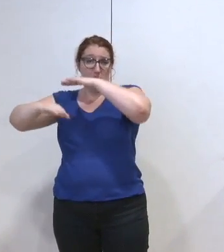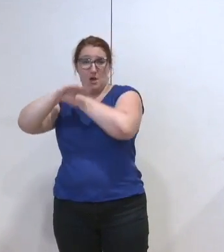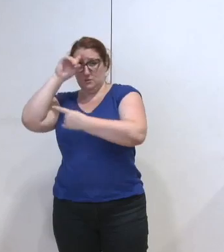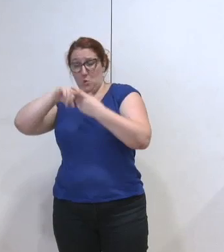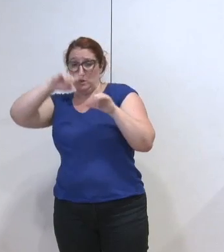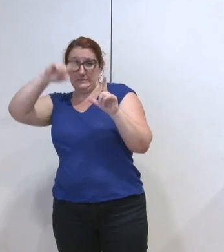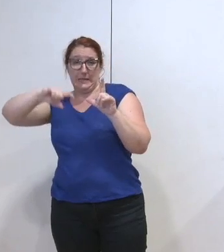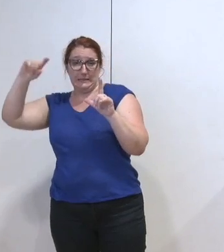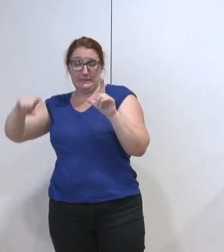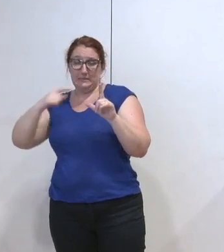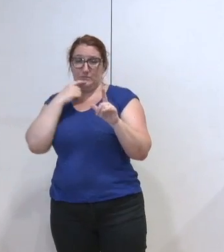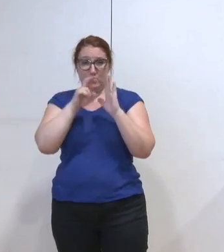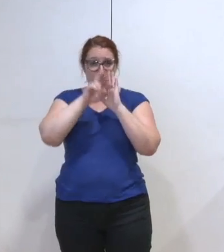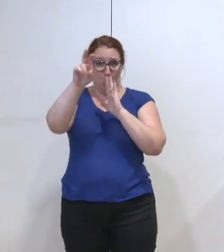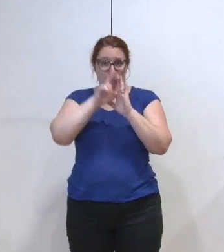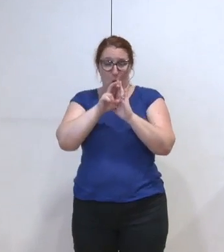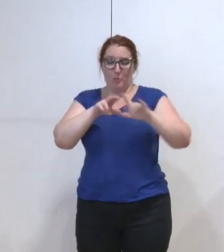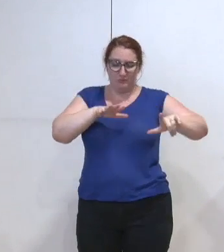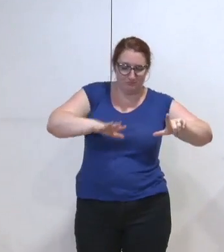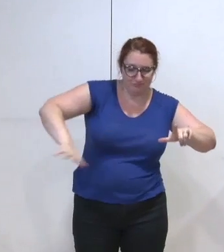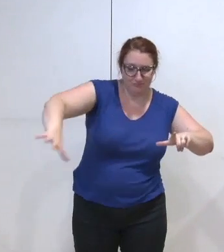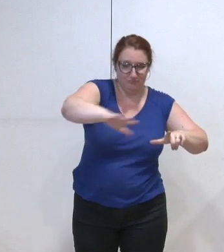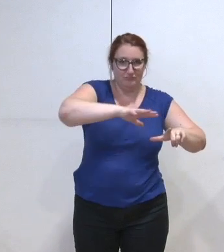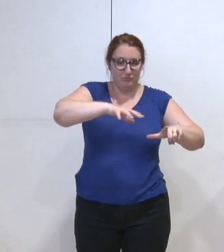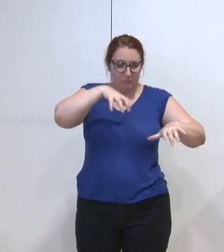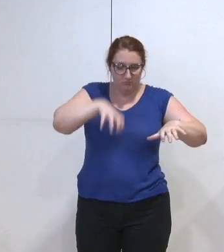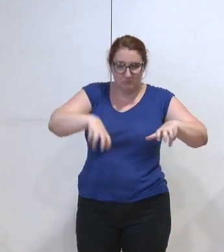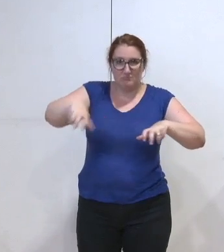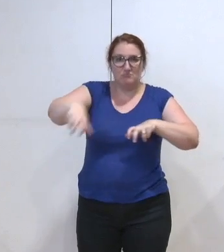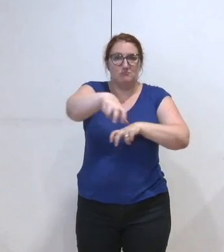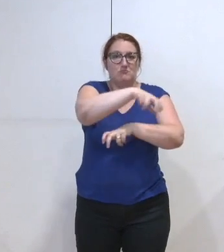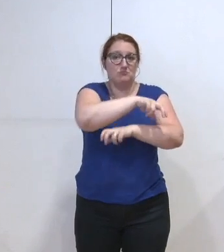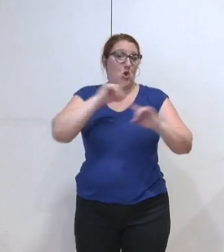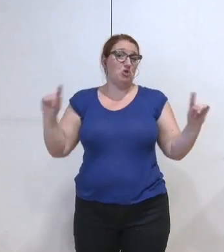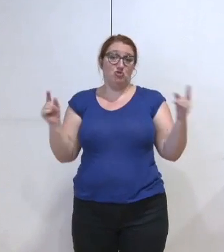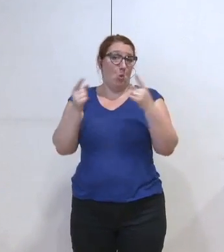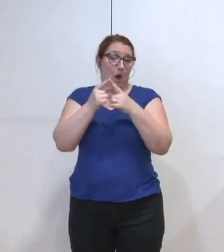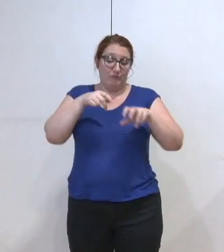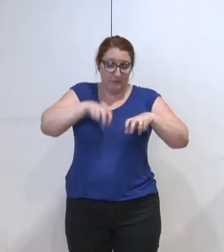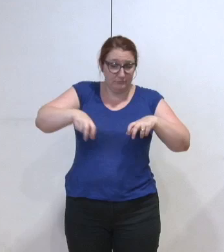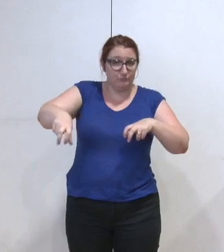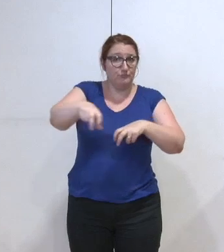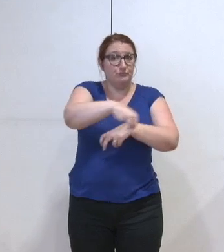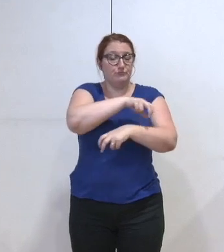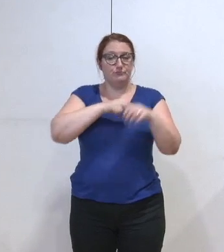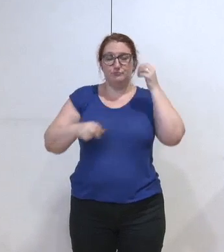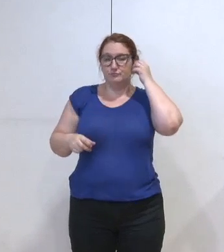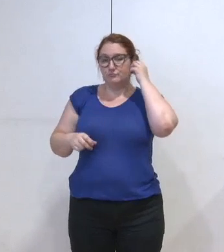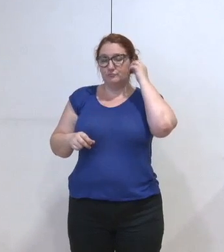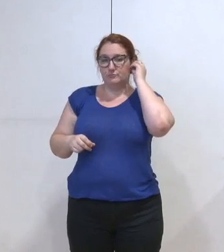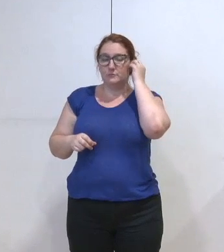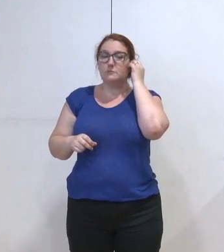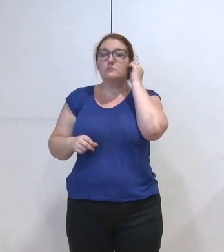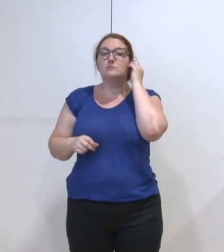donc elle découpe Grenoble en un ensemble de sous éléments géographiques et on peut retenir que d'une manière